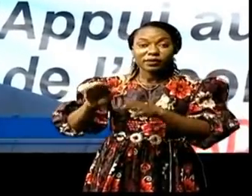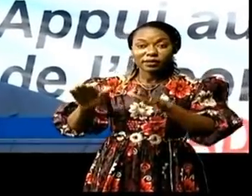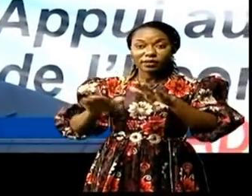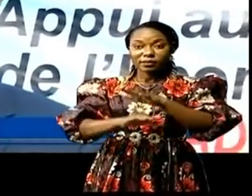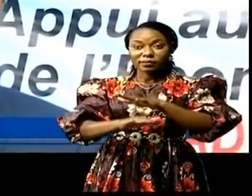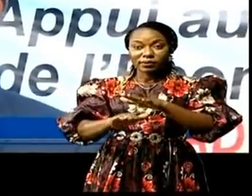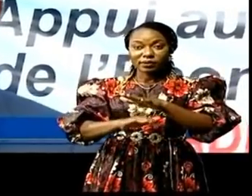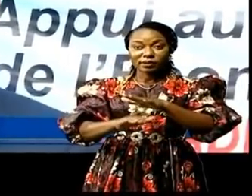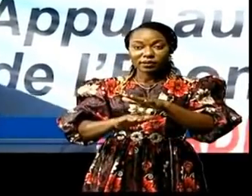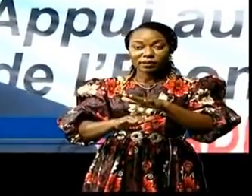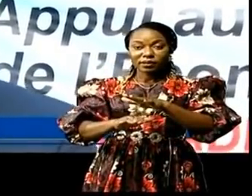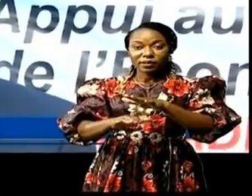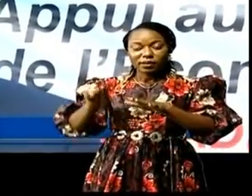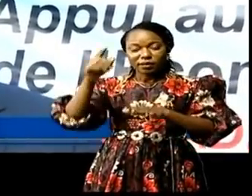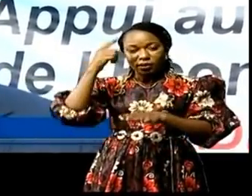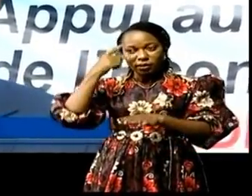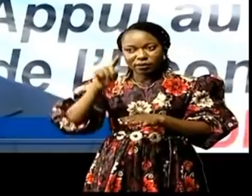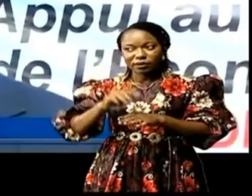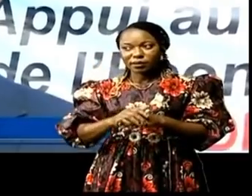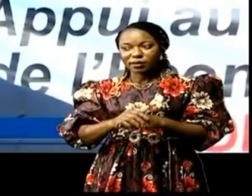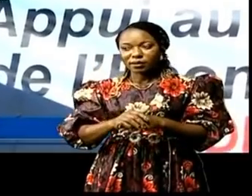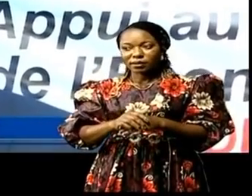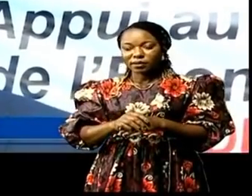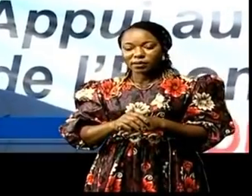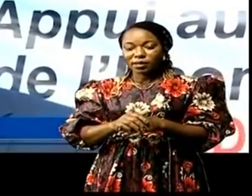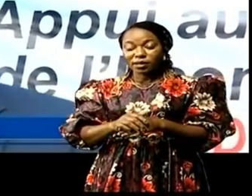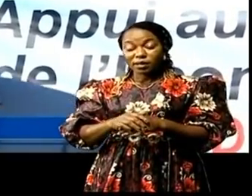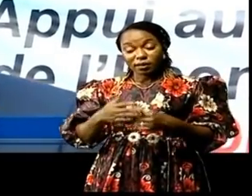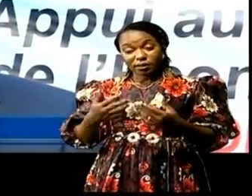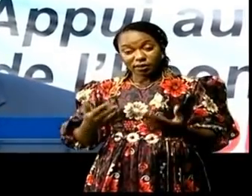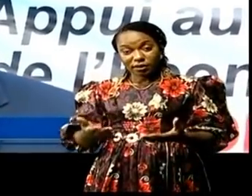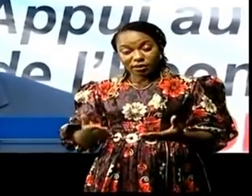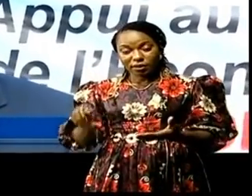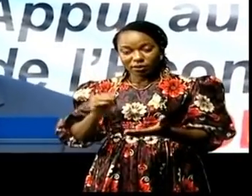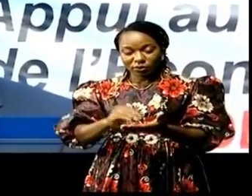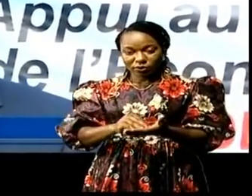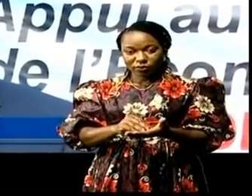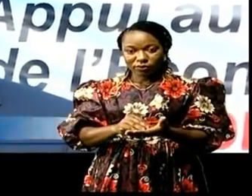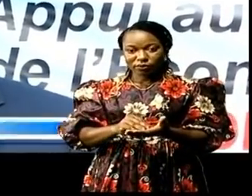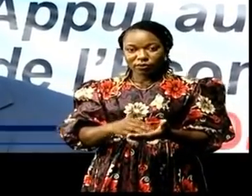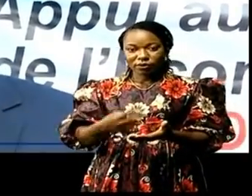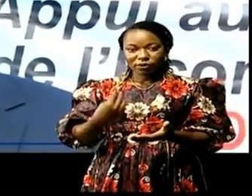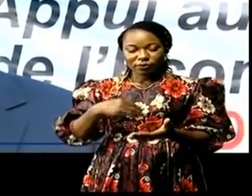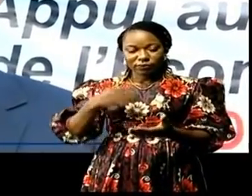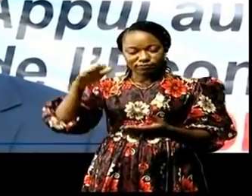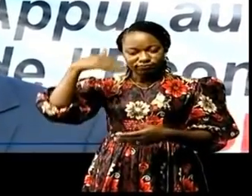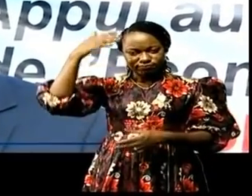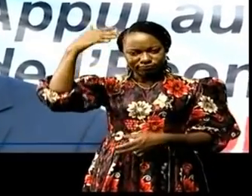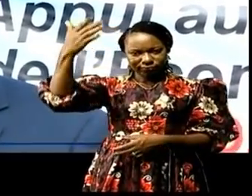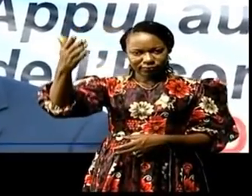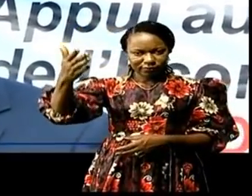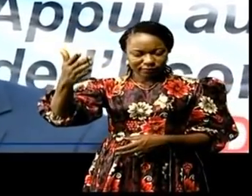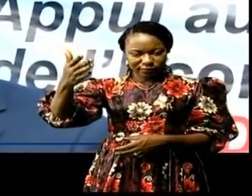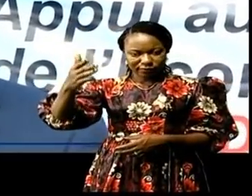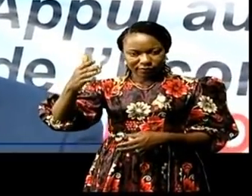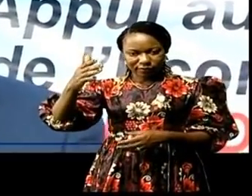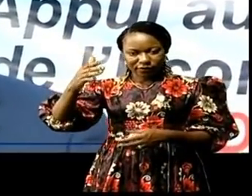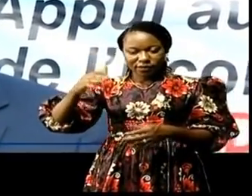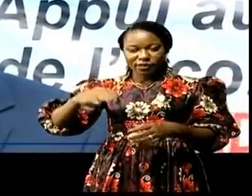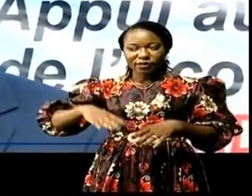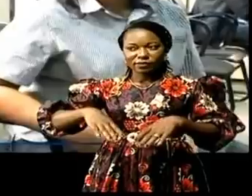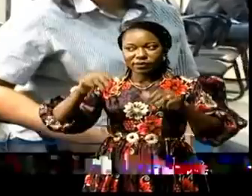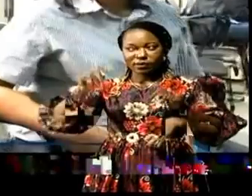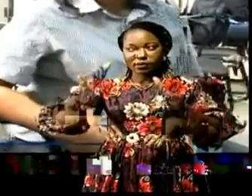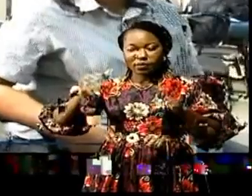pour l'obtention de l'anneau, sa mise en œuvre, et nous projetons aussi dans les jours à venir de valider les manuels de